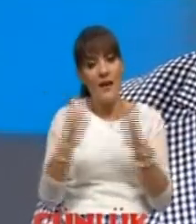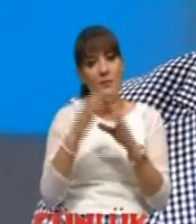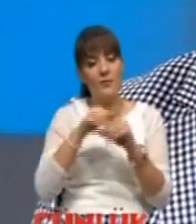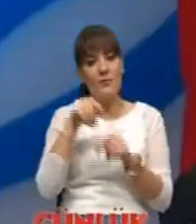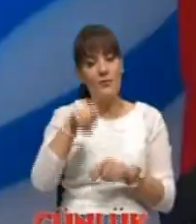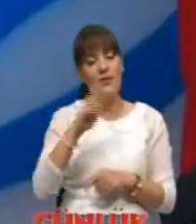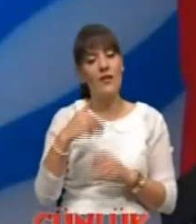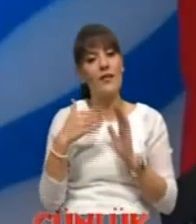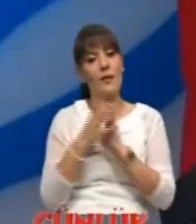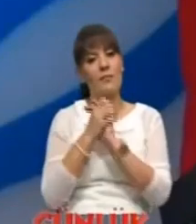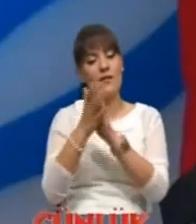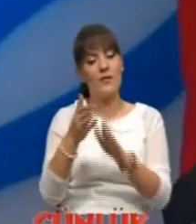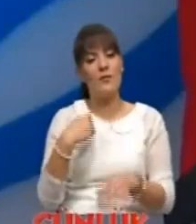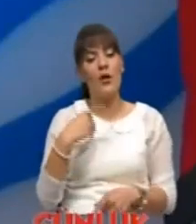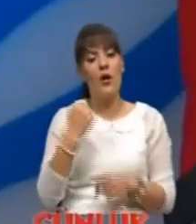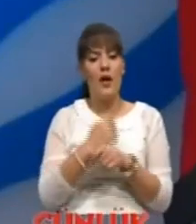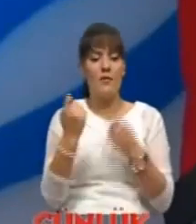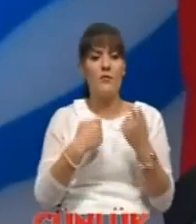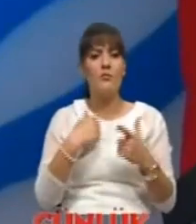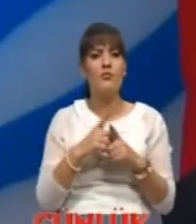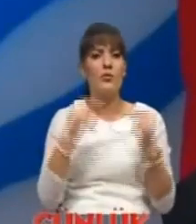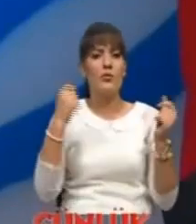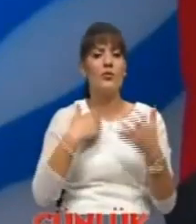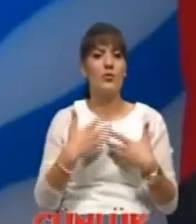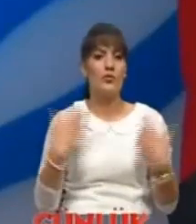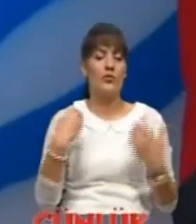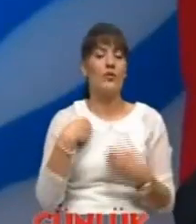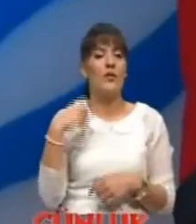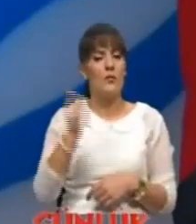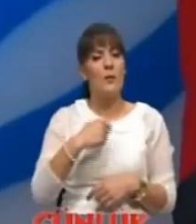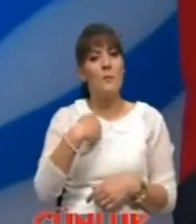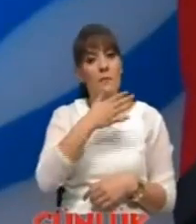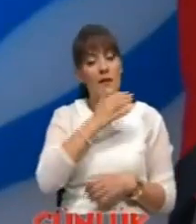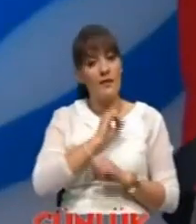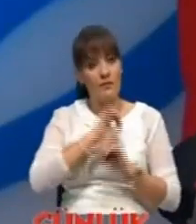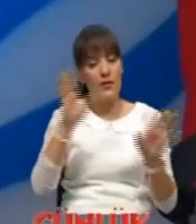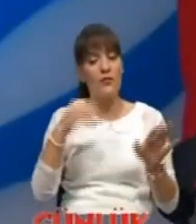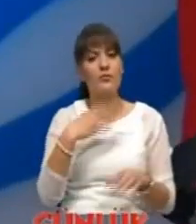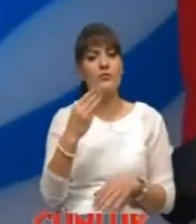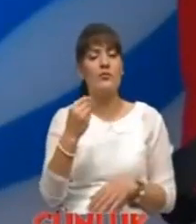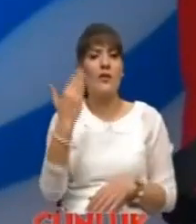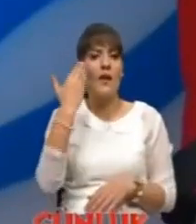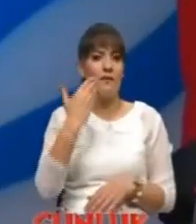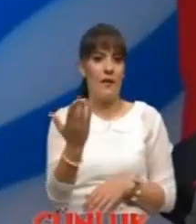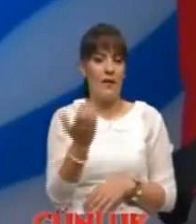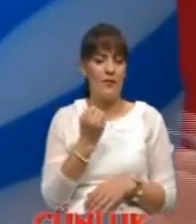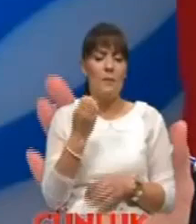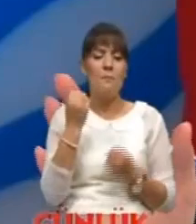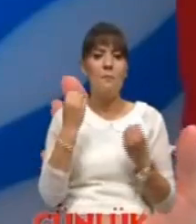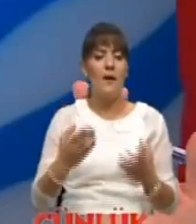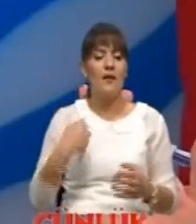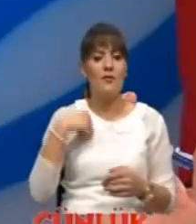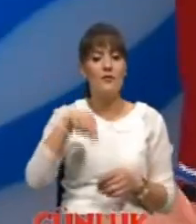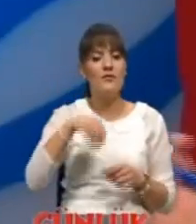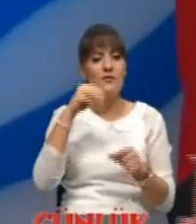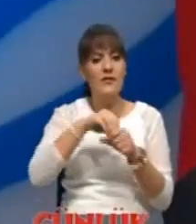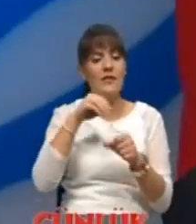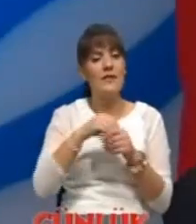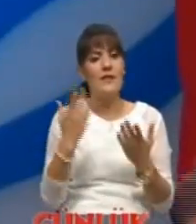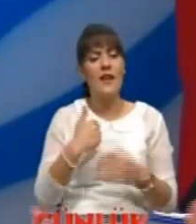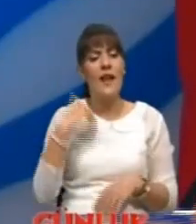ediyorum. Görevimiz efendim, mutlulukla, gururla yapıyoruz. Bilgileniyoruz. Çok hoşumuza gidiyor. Ne keyif. Bayılıyoruz formatımıza